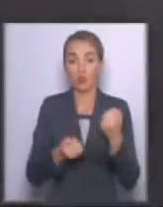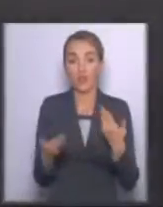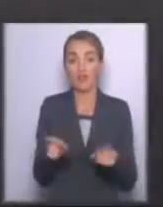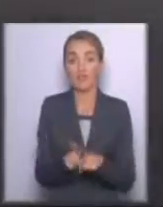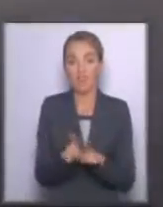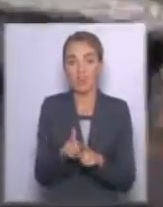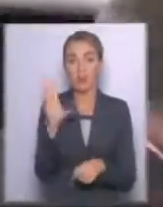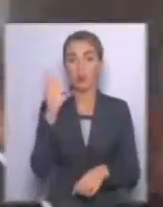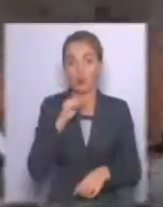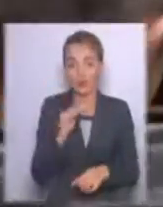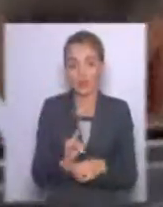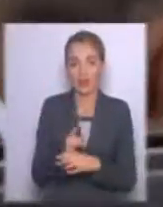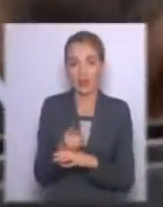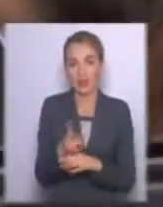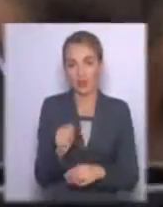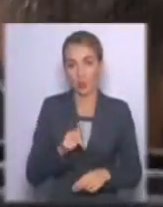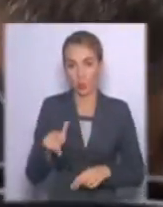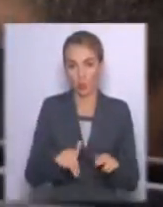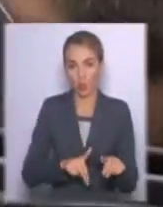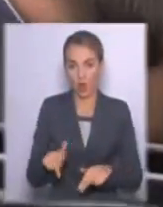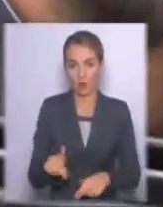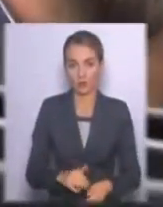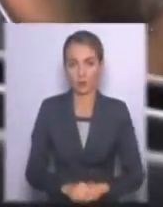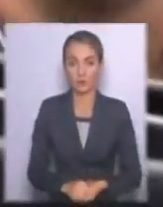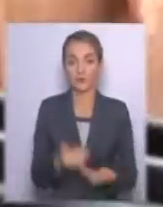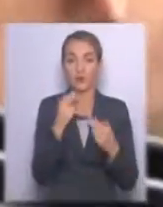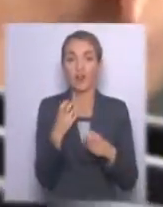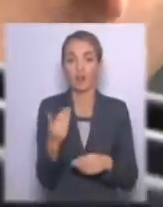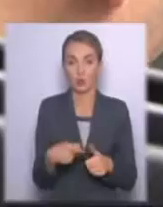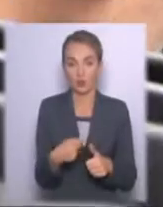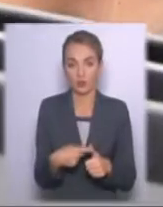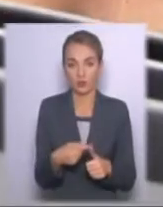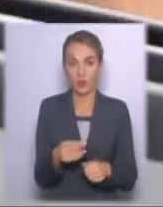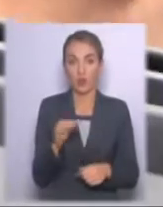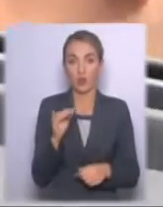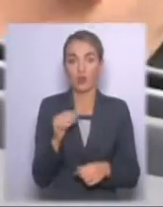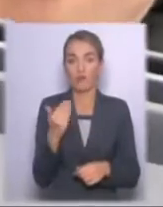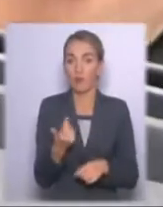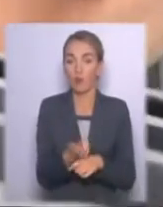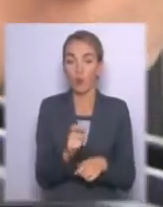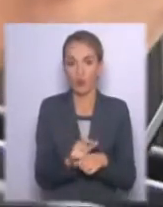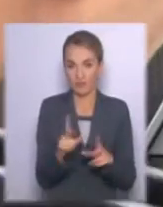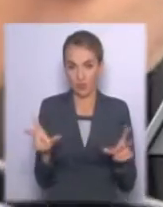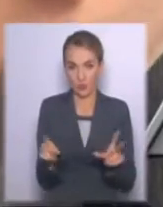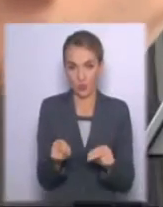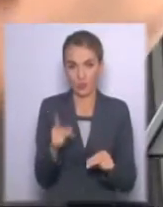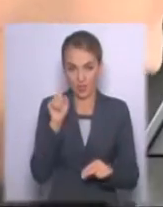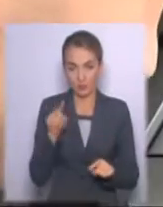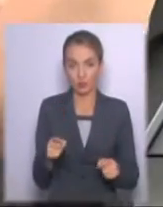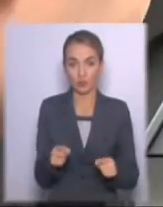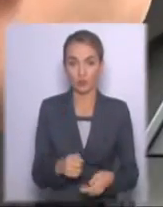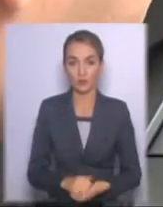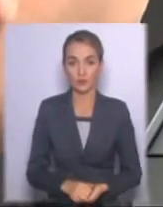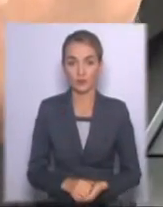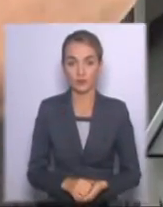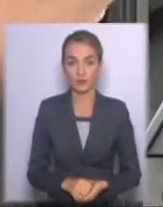ж примудрилися заїхати на тротуар. Як вас звати? Юрій, вам дуже везет. Знаєте чому?